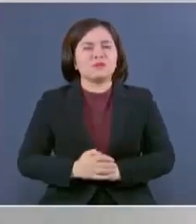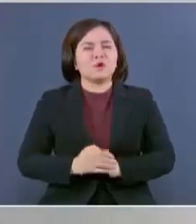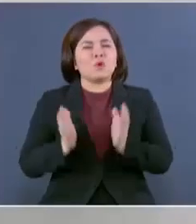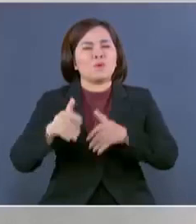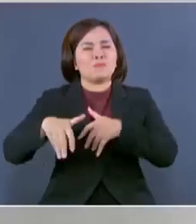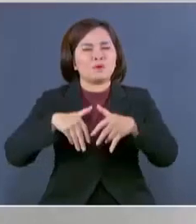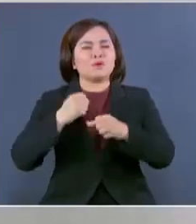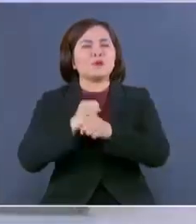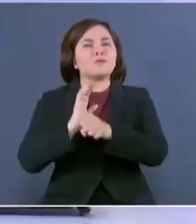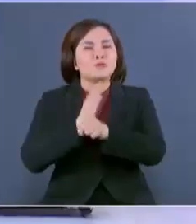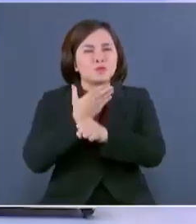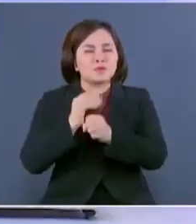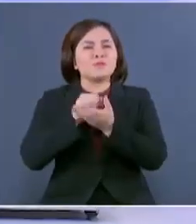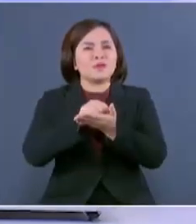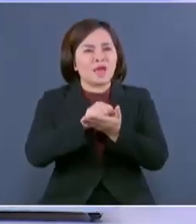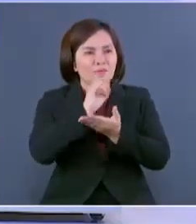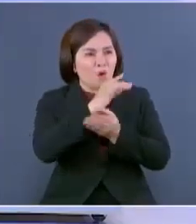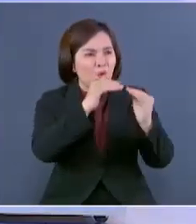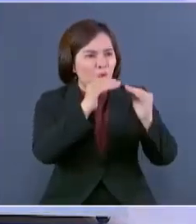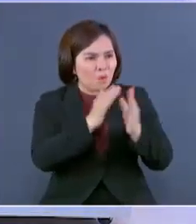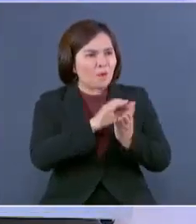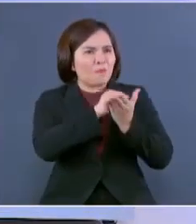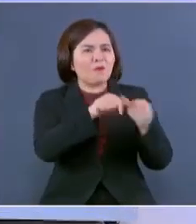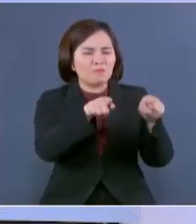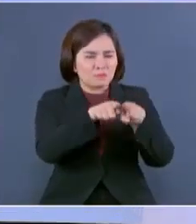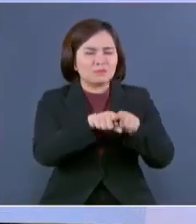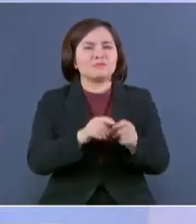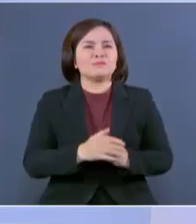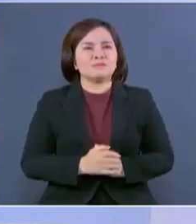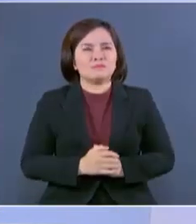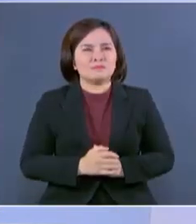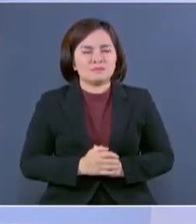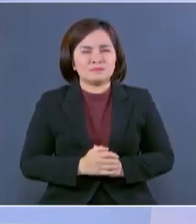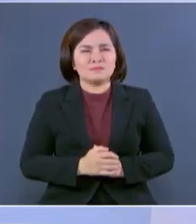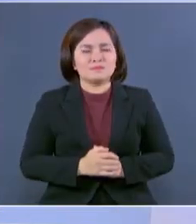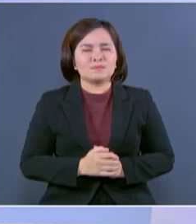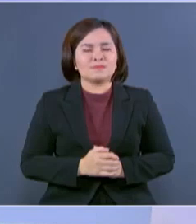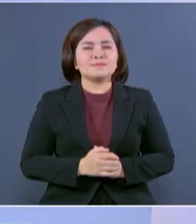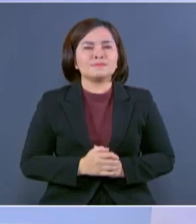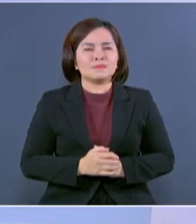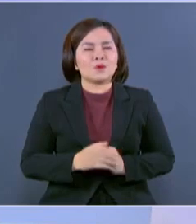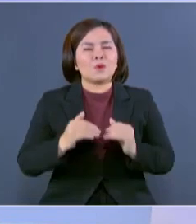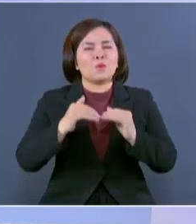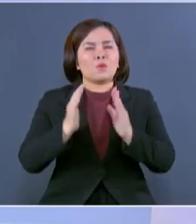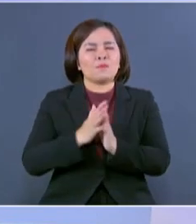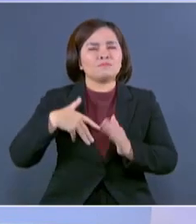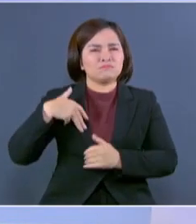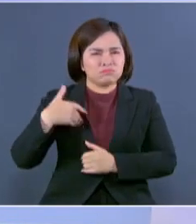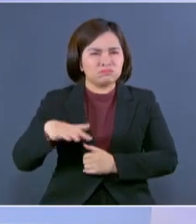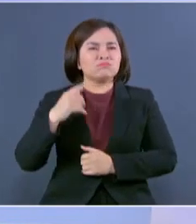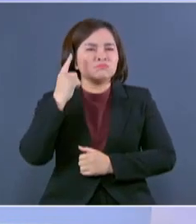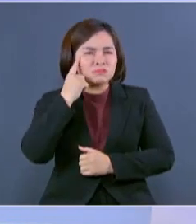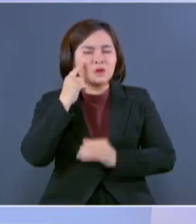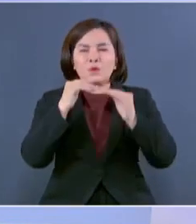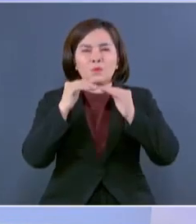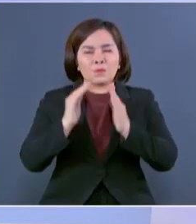บบนี้ก็บอกว่าทางวัดก็มีแล้วก็มักจะทำธุรกิจแบบเดียวกันแล้ววัดไม่พอใจนะครับทางวัด